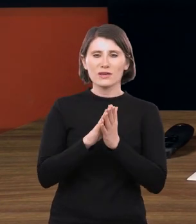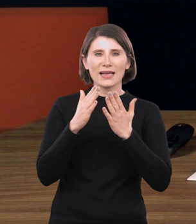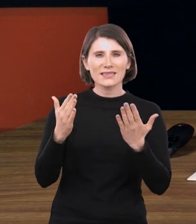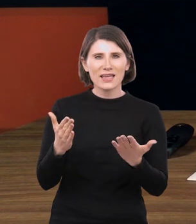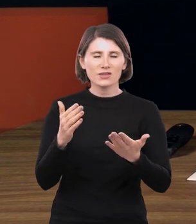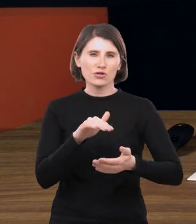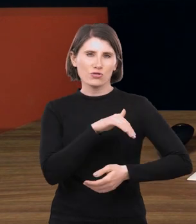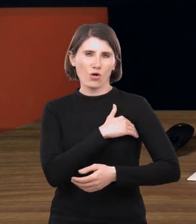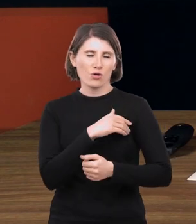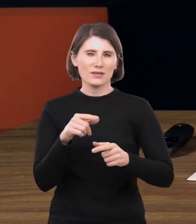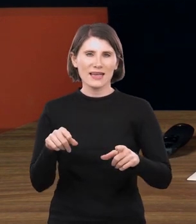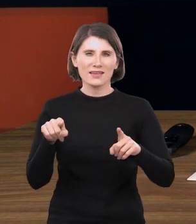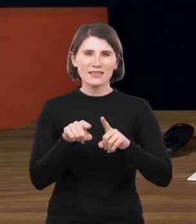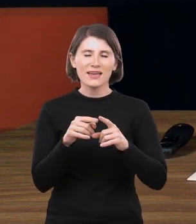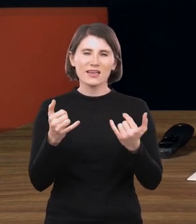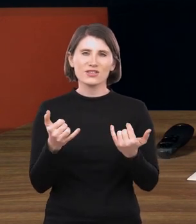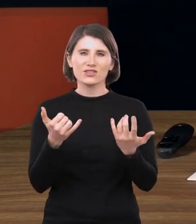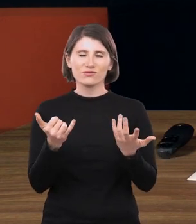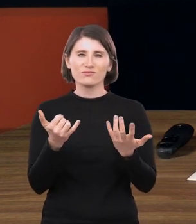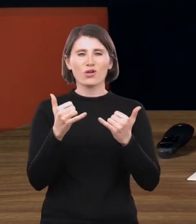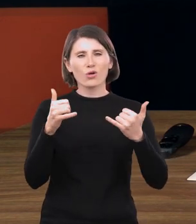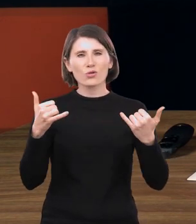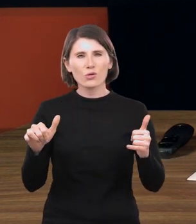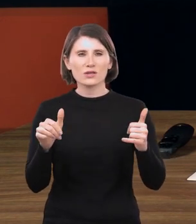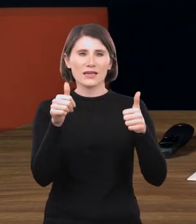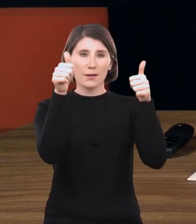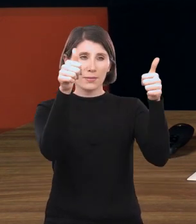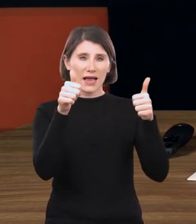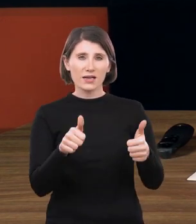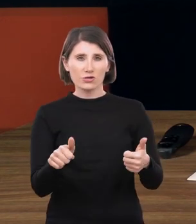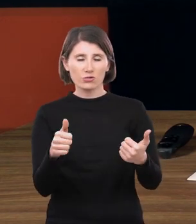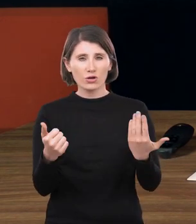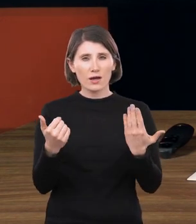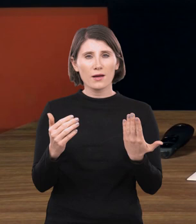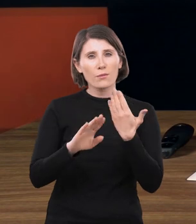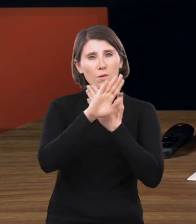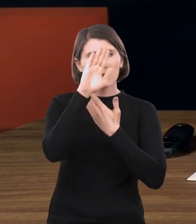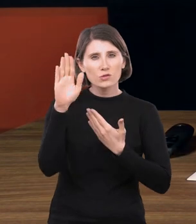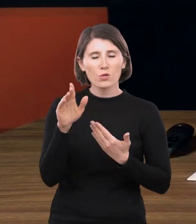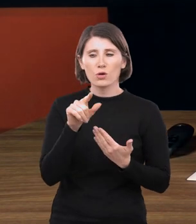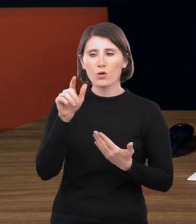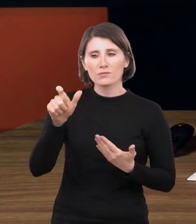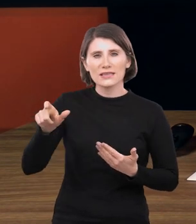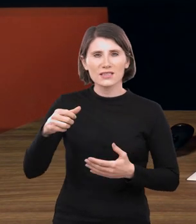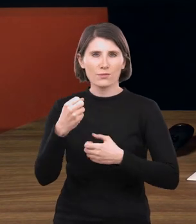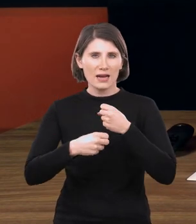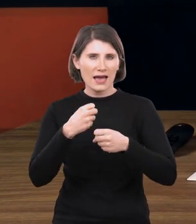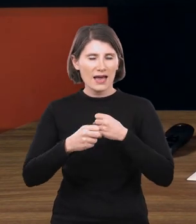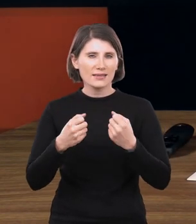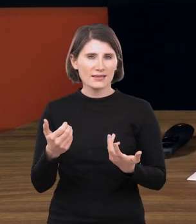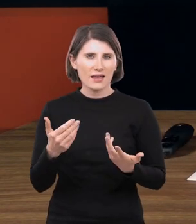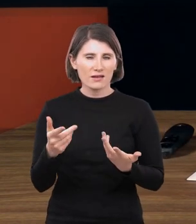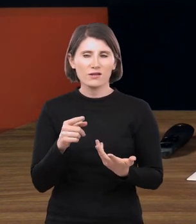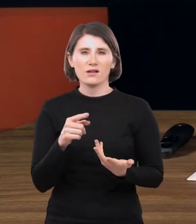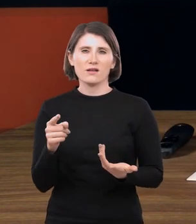też różne plansze, które mają demonstrować właśnie różne materiały, które są